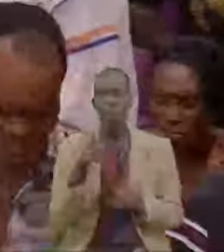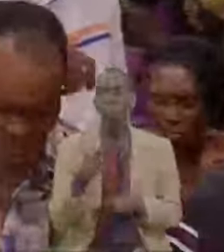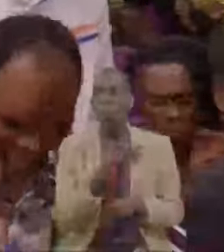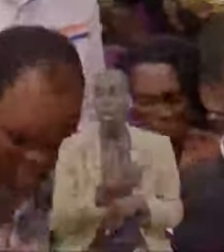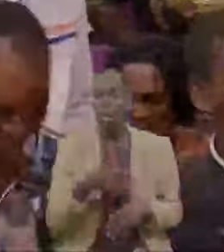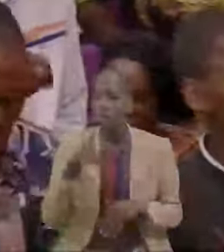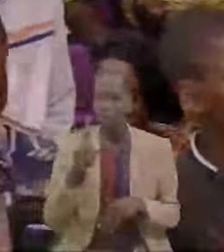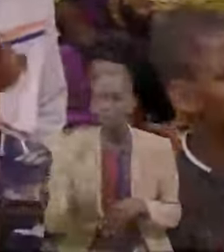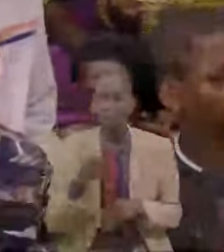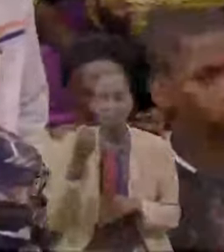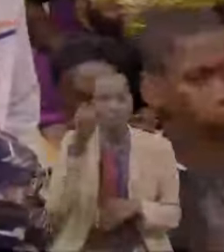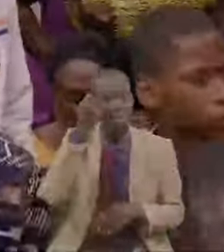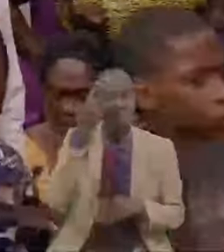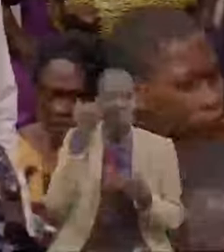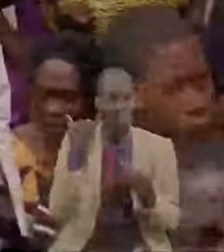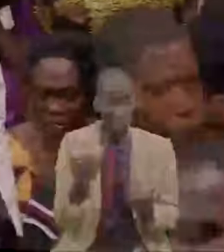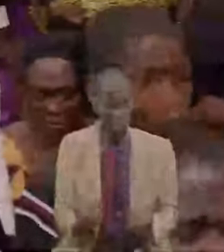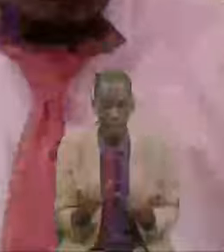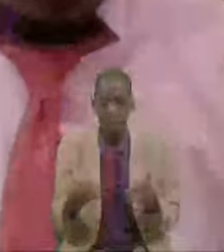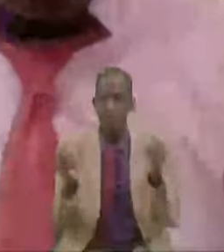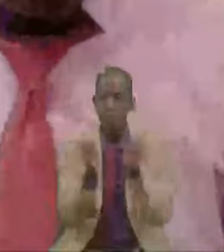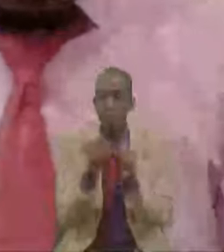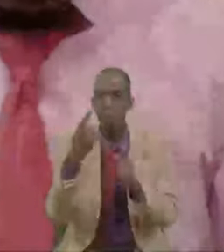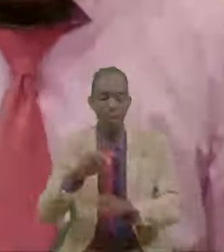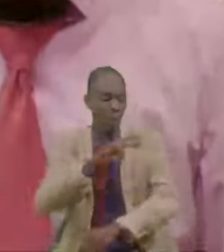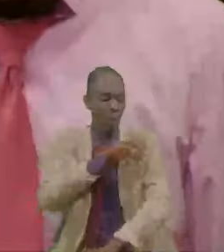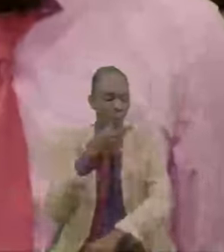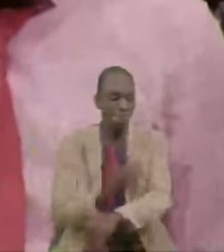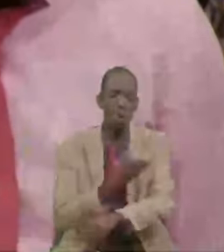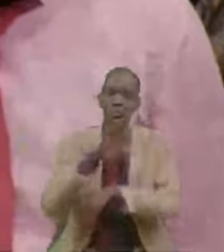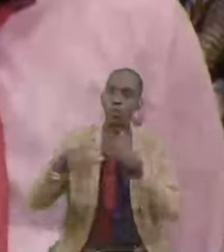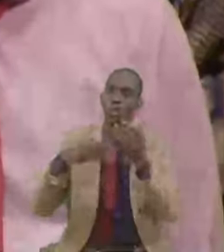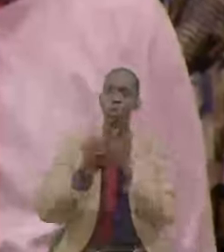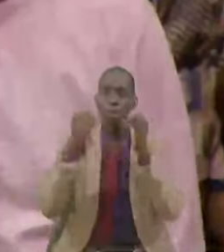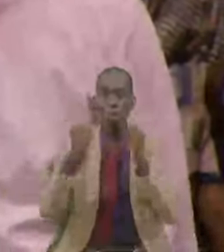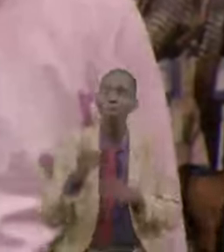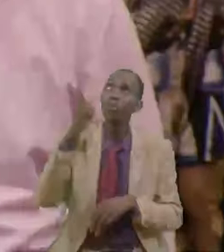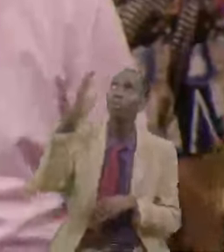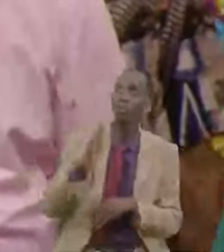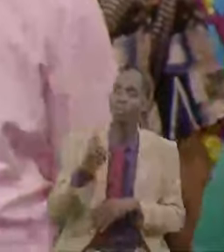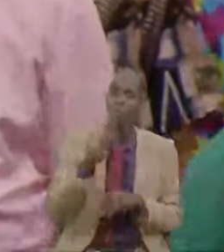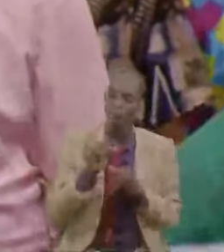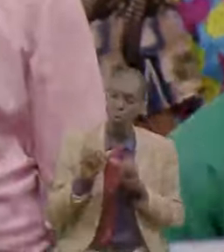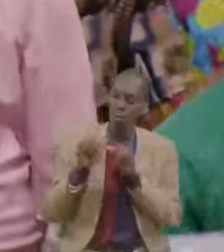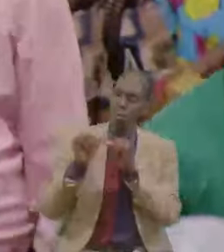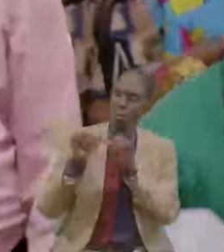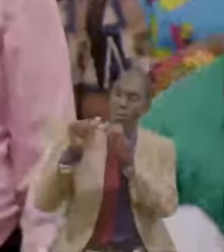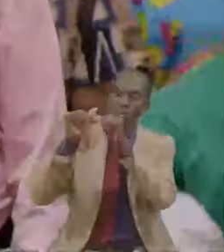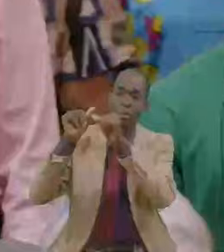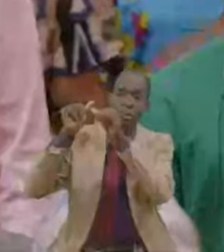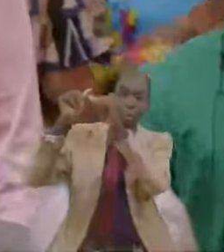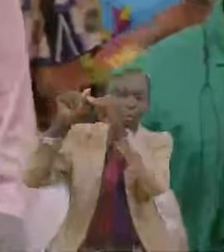comprenez que maintenant, avec la foi du Tout-Puissant, vous avancez, vous avancez, vous